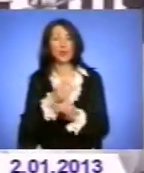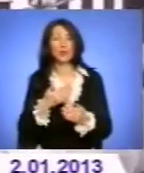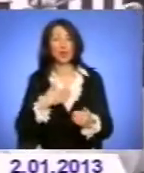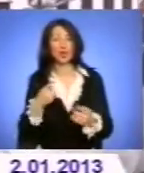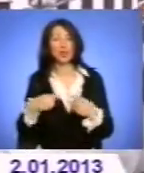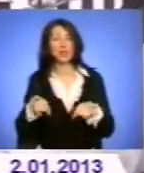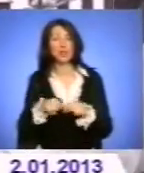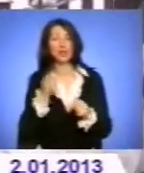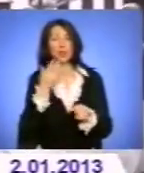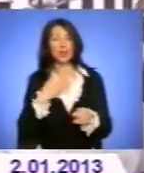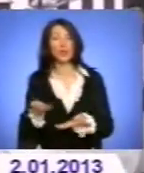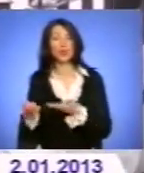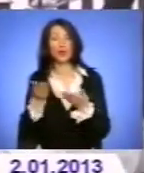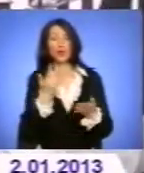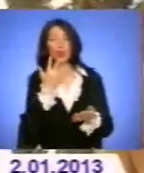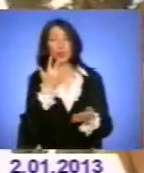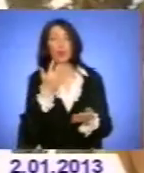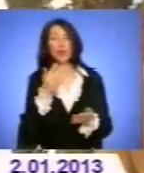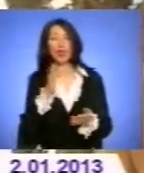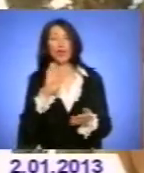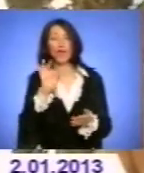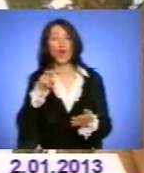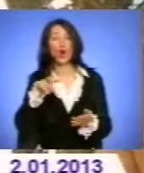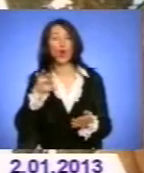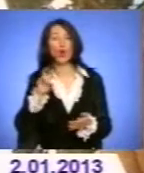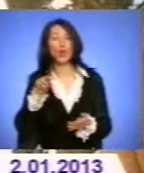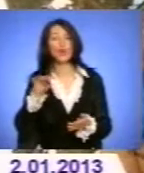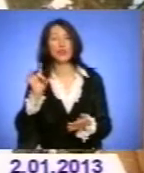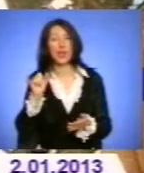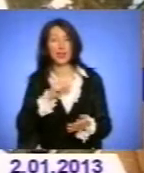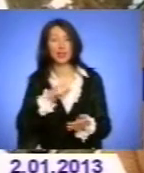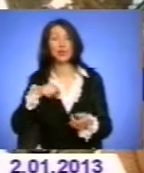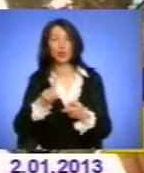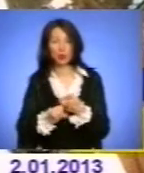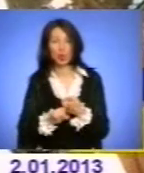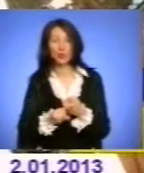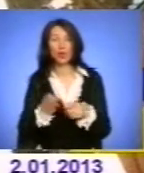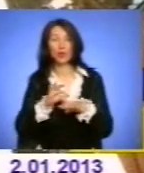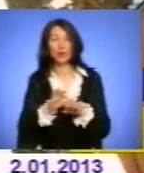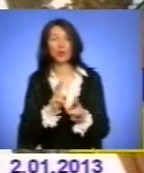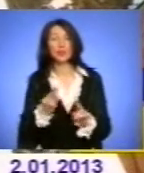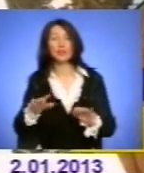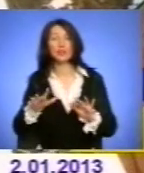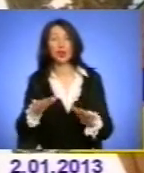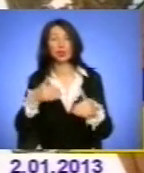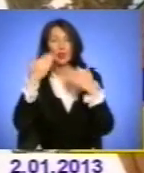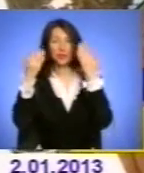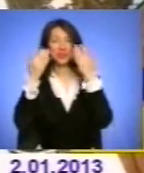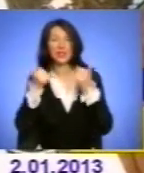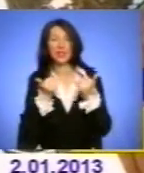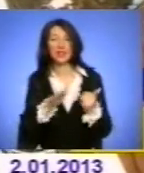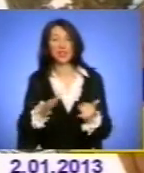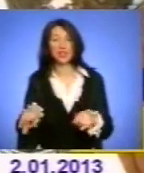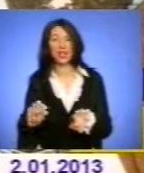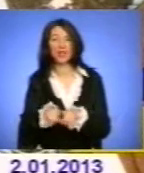ми запрошуємо іноземних волонтерів, самі долучаємося і проводимо якісь заходи веселі для дітей і